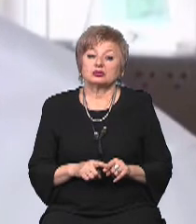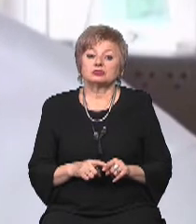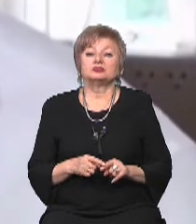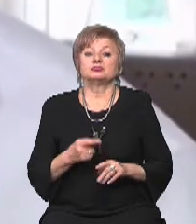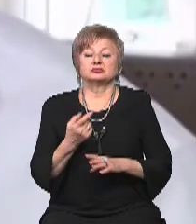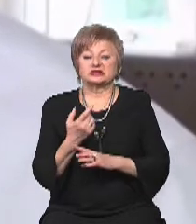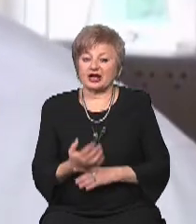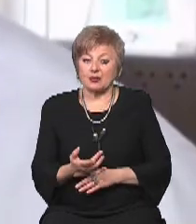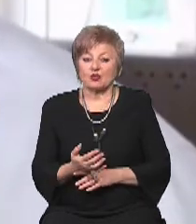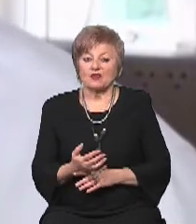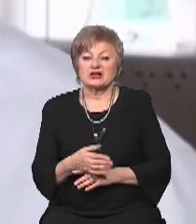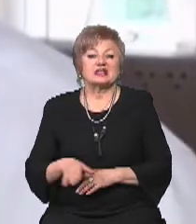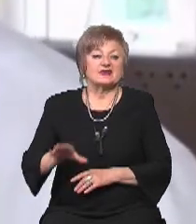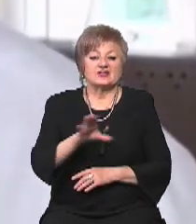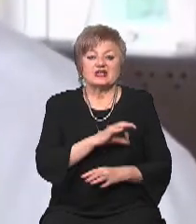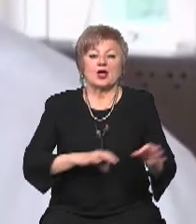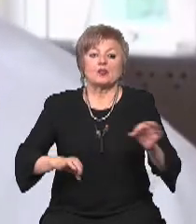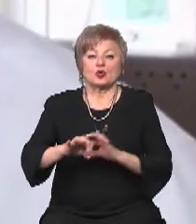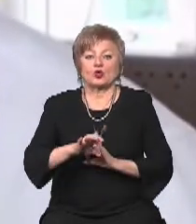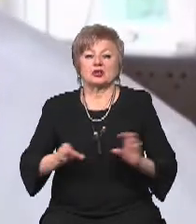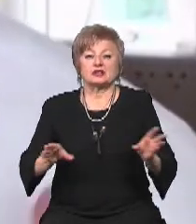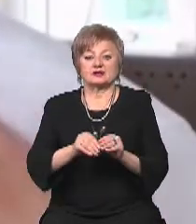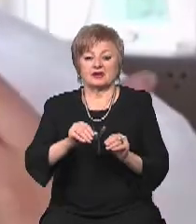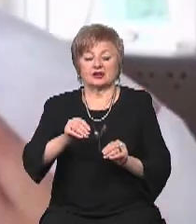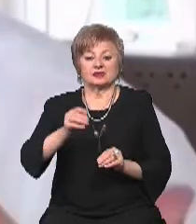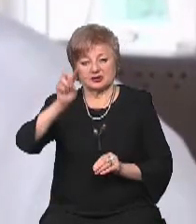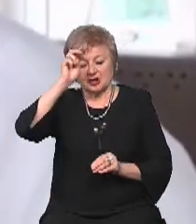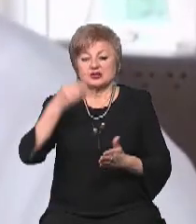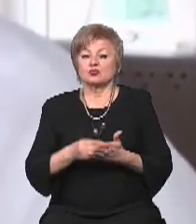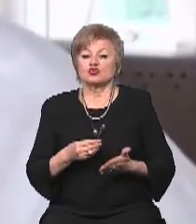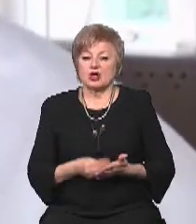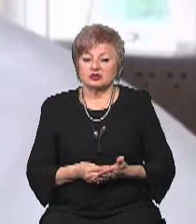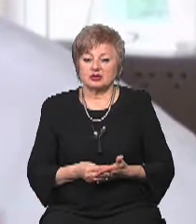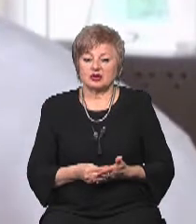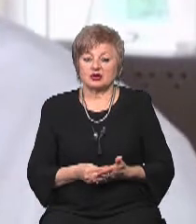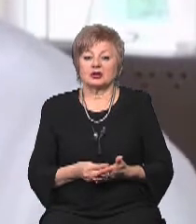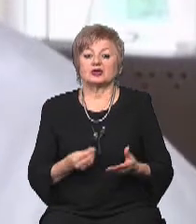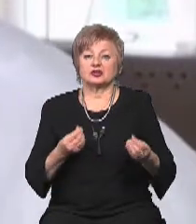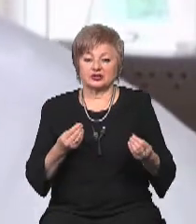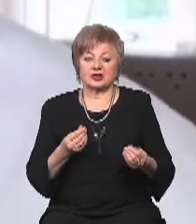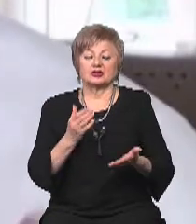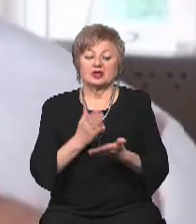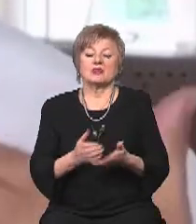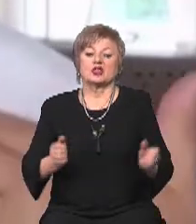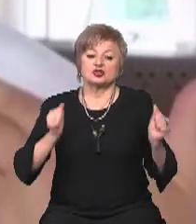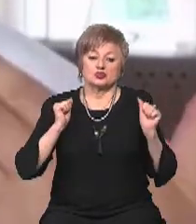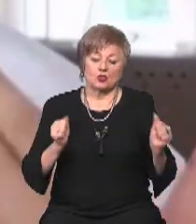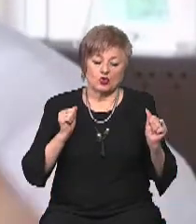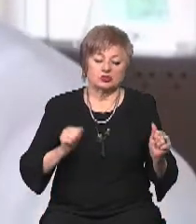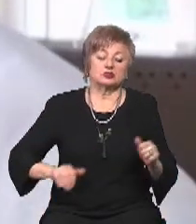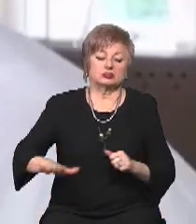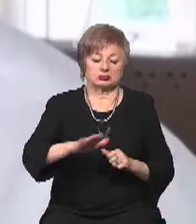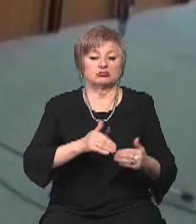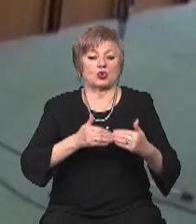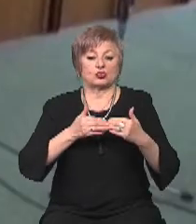до всіх проєктів, які фінансуються з бюджету. Тобто це має бути кошторис, має бути експертиза, має бути